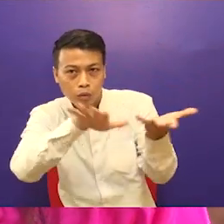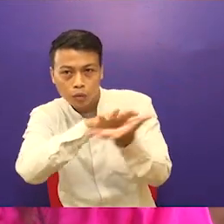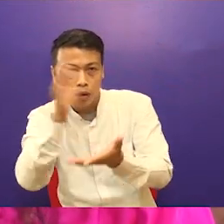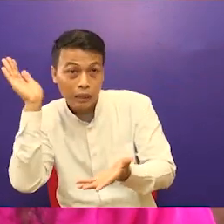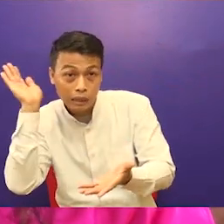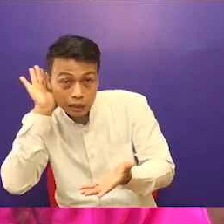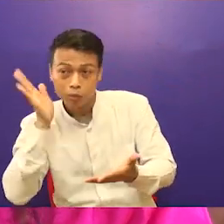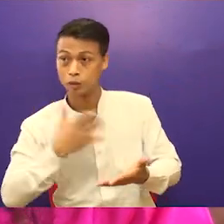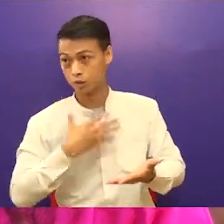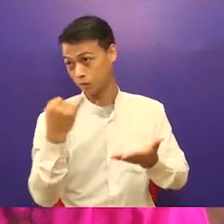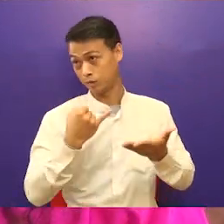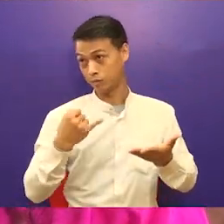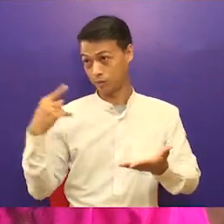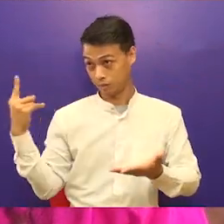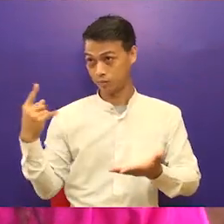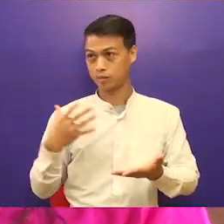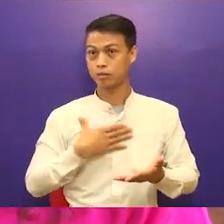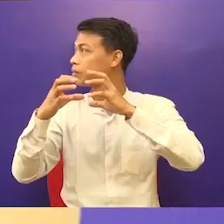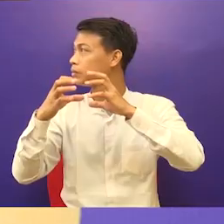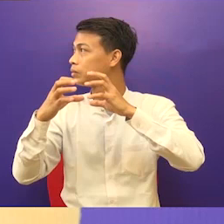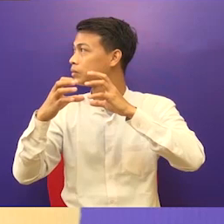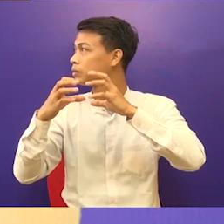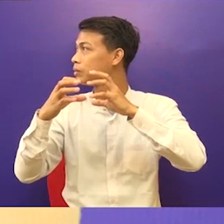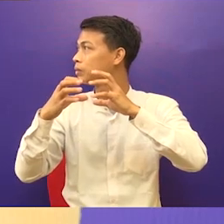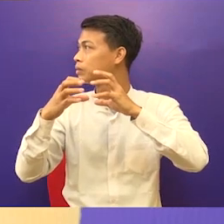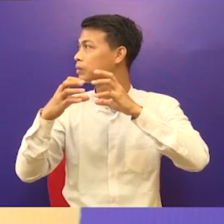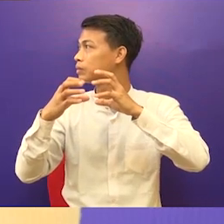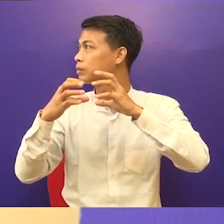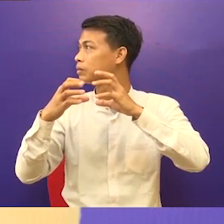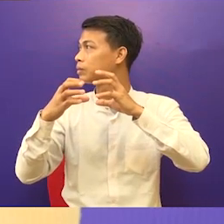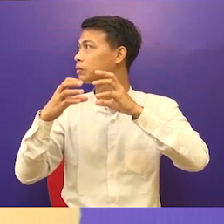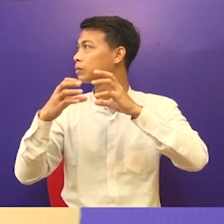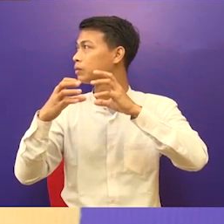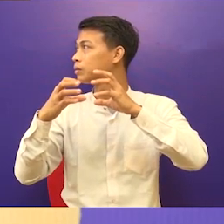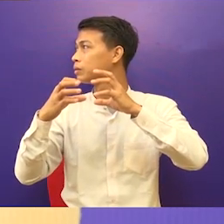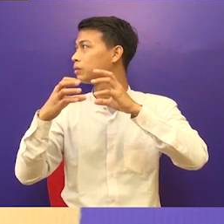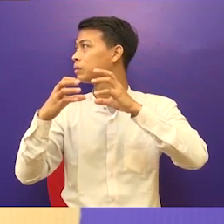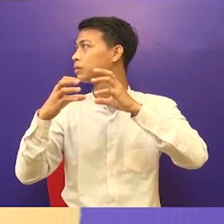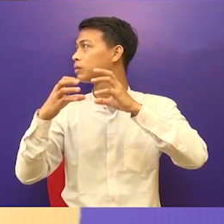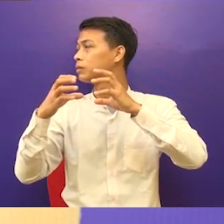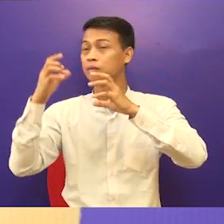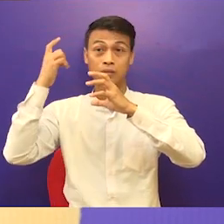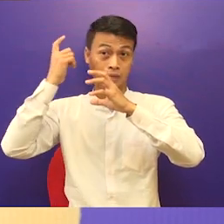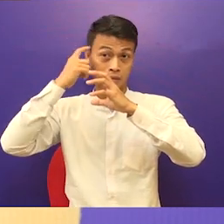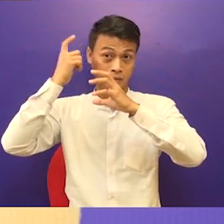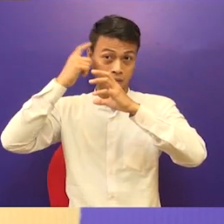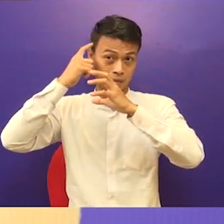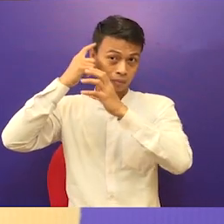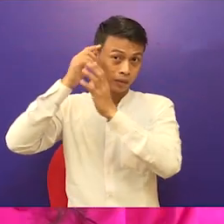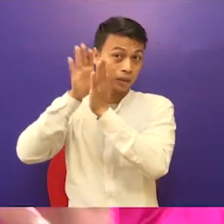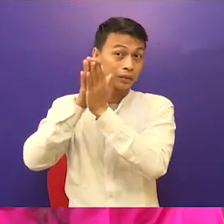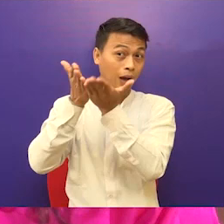ကလေးလေးတွေအတွက်ကိုကျမကအများကြီးကျမလုပ်ပါတယ်ကျမတို့အတင်းနေနောက်ကအော်ဒဇင်ကားတစ်ခုကိုရိုက်ထားပါတယ်အဲ့ဒီအော်ဒဇ